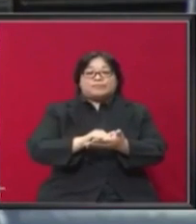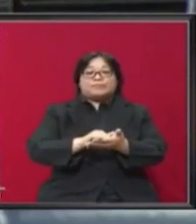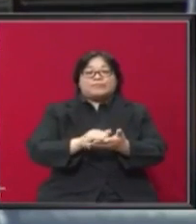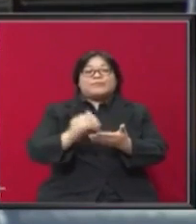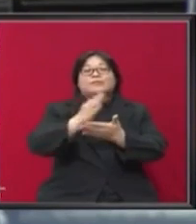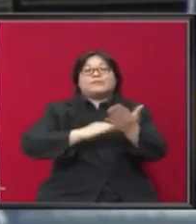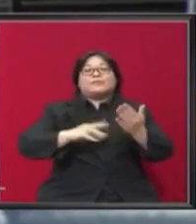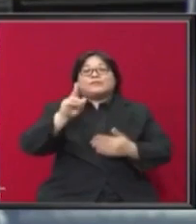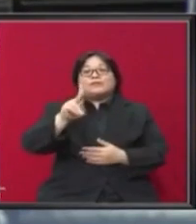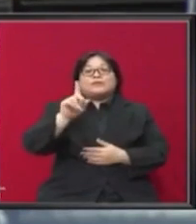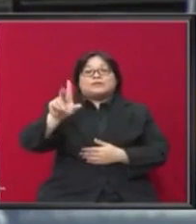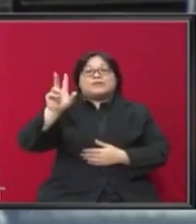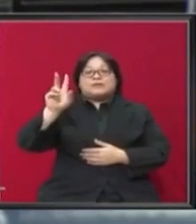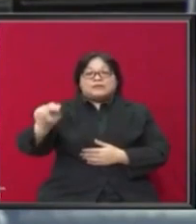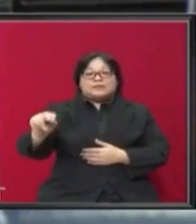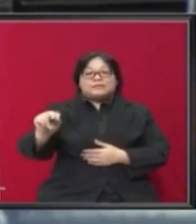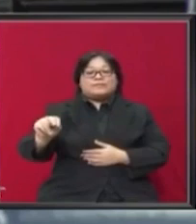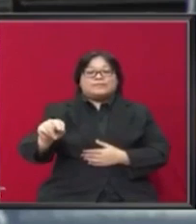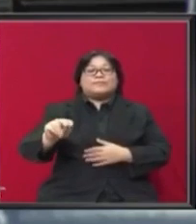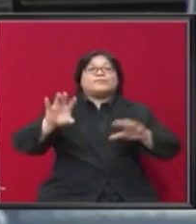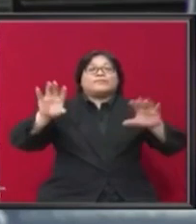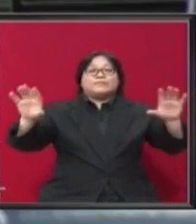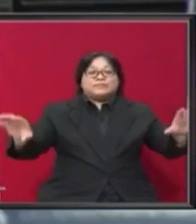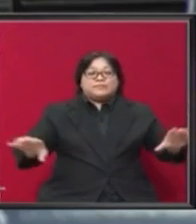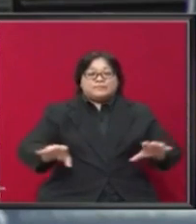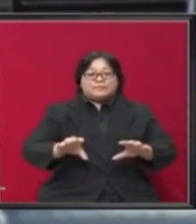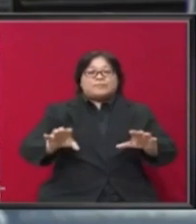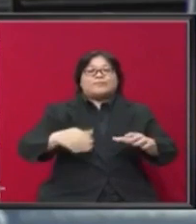pihak kdn telah melaksanakan